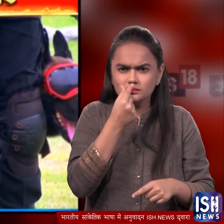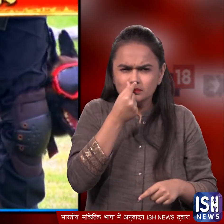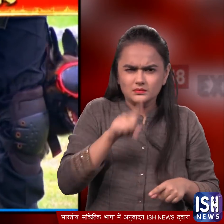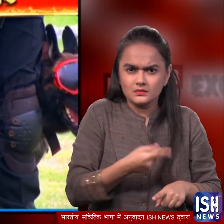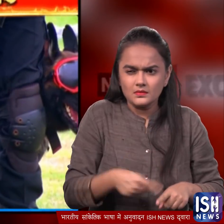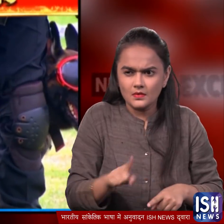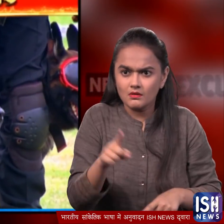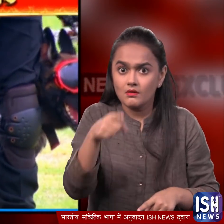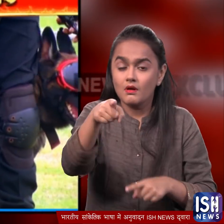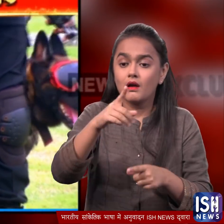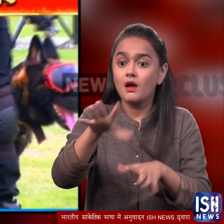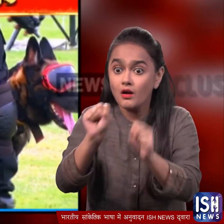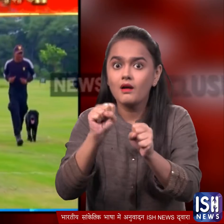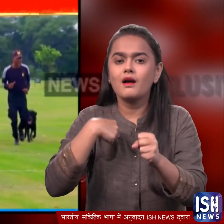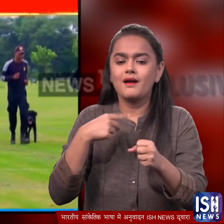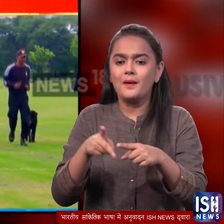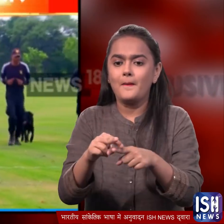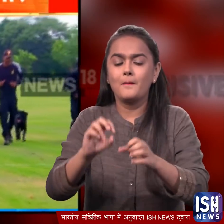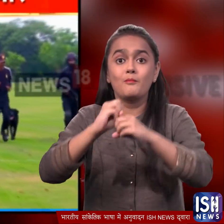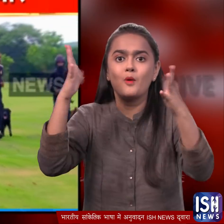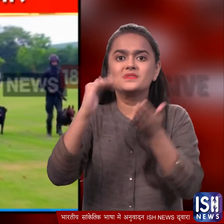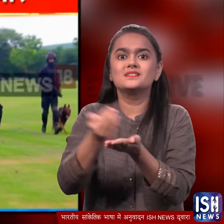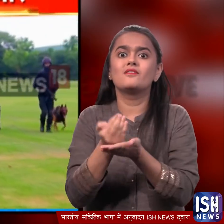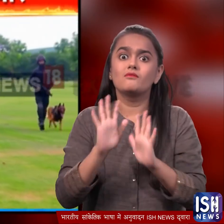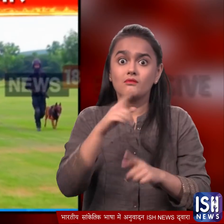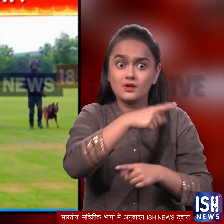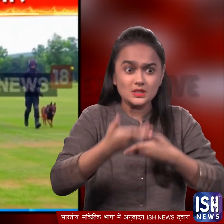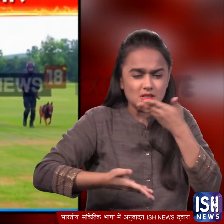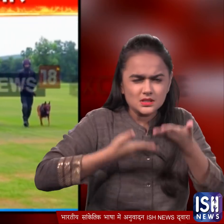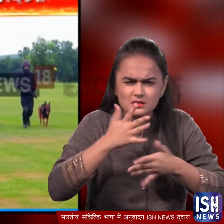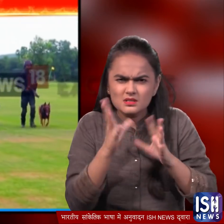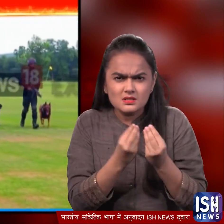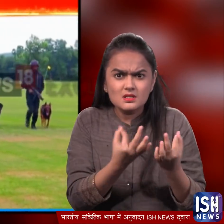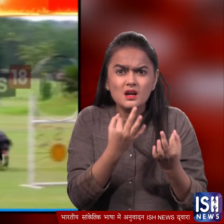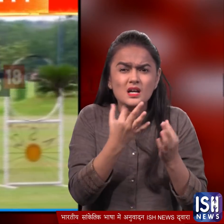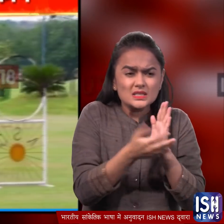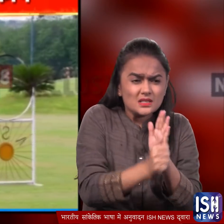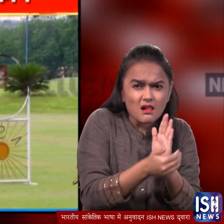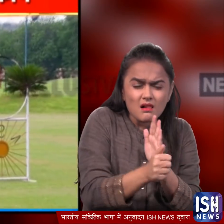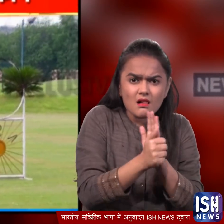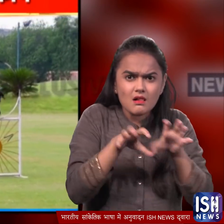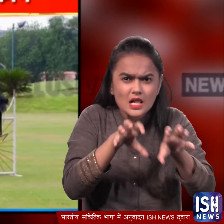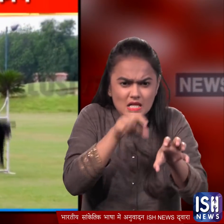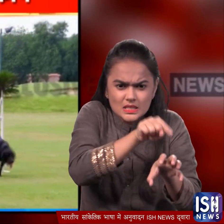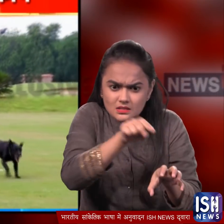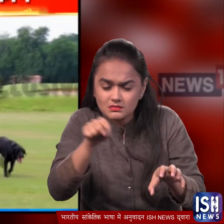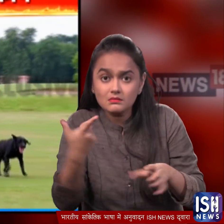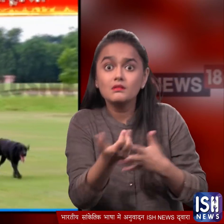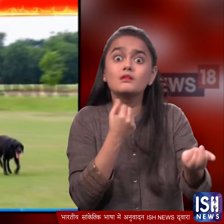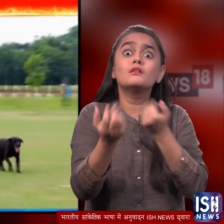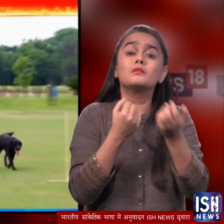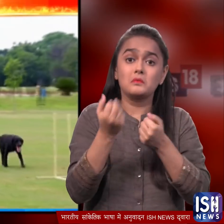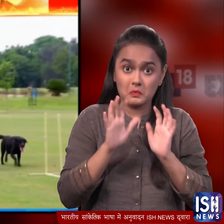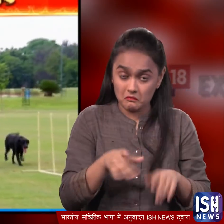लगाकर आतंकियों की साजिश को नाकाम कर सके। इसके लिए NSG ने कुत्तों की बेहतरीन नस्लें अपनी टीम में शामिल की, जिसे खास ट्रेनिंग देकर ऐसे ऑपरेशन